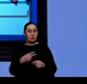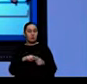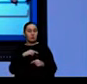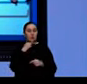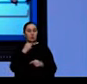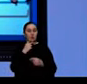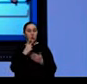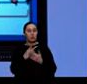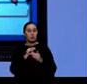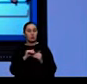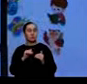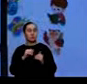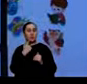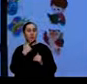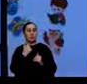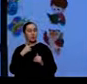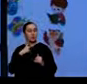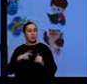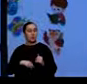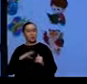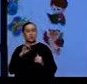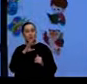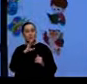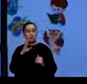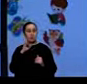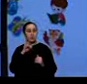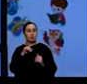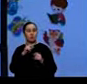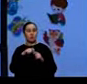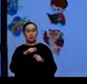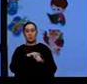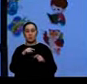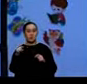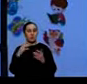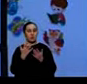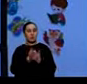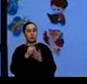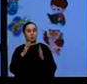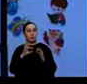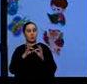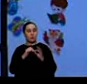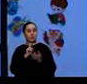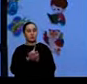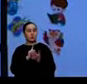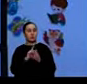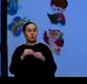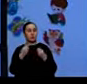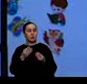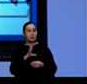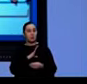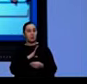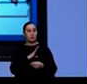Demak, diqqat qiling bolajonlar. Qizi hamda onasining masofasi topishga doir masala berilgan